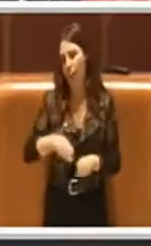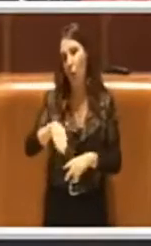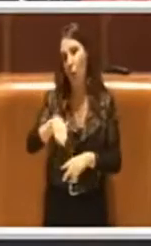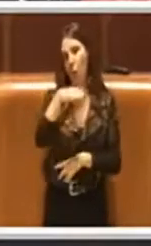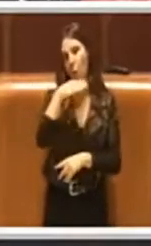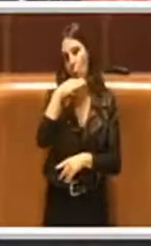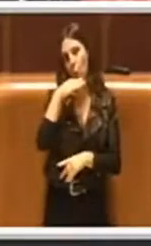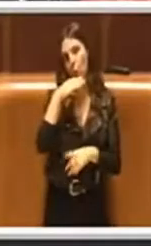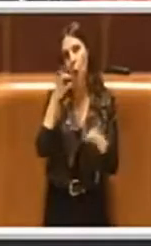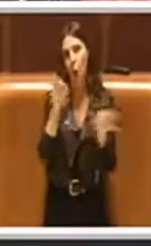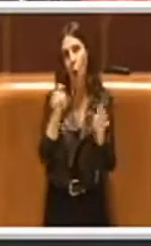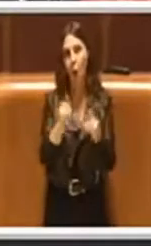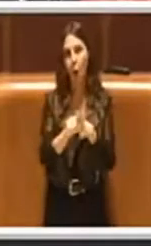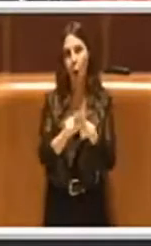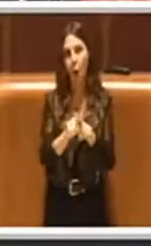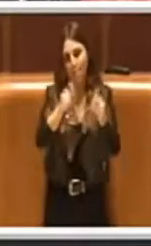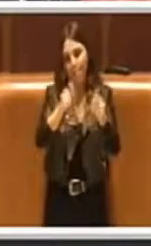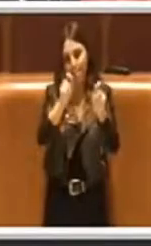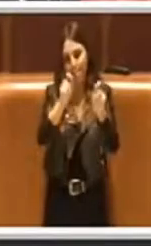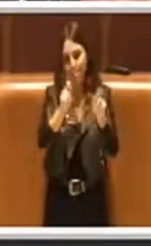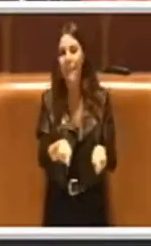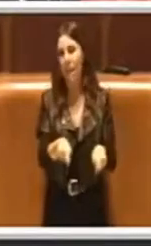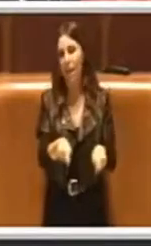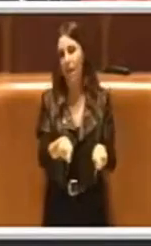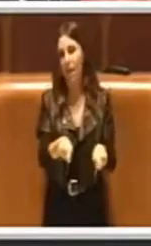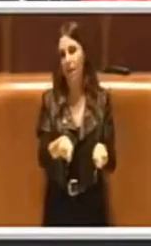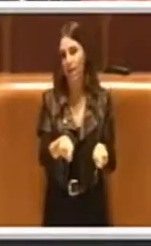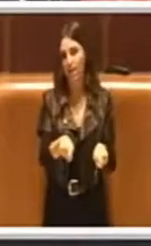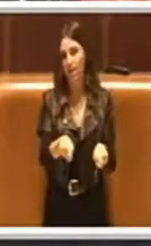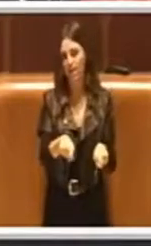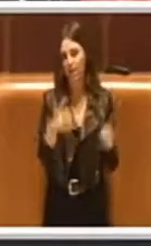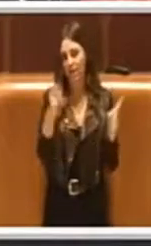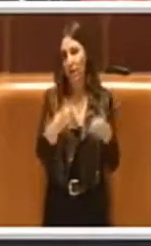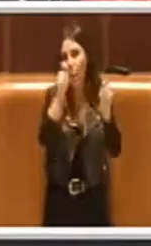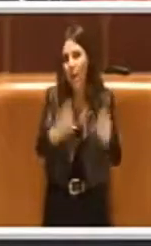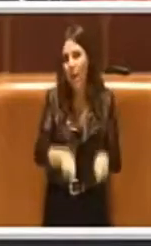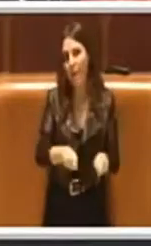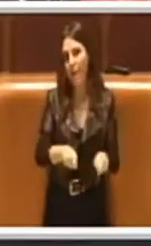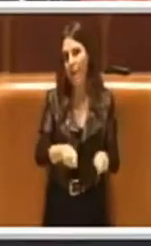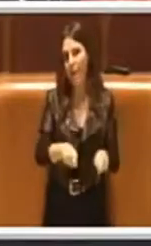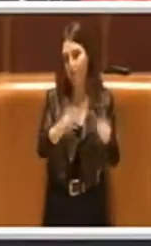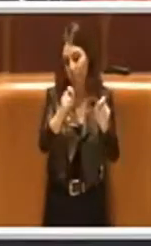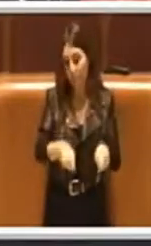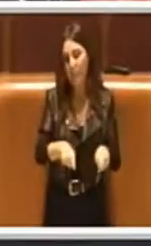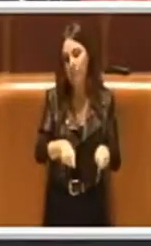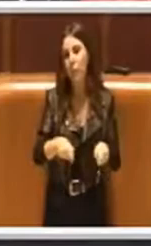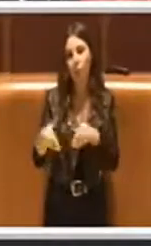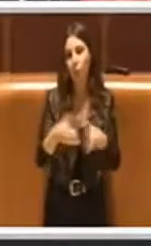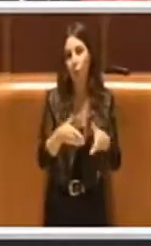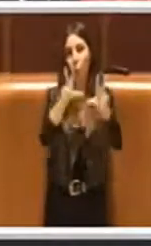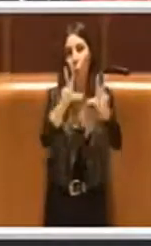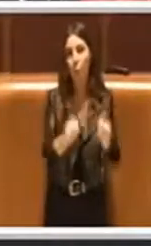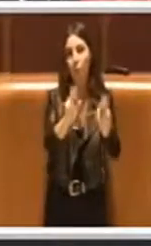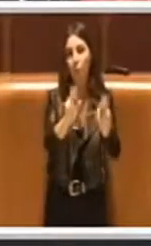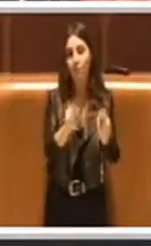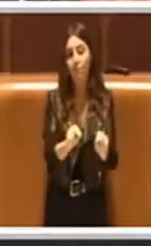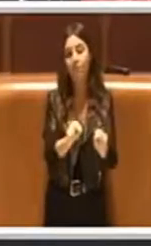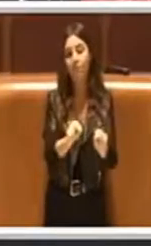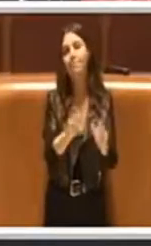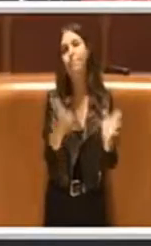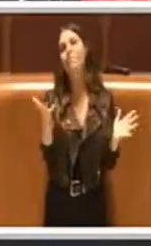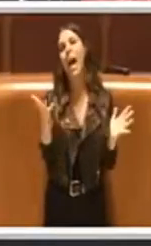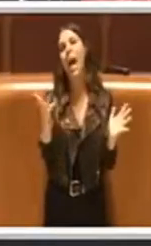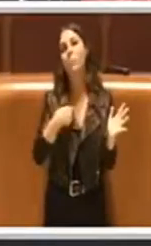tendenza è un lume un inizio non è non è un inizio di un percorso nuovo però ultimamente